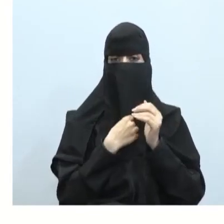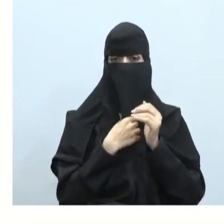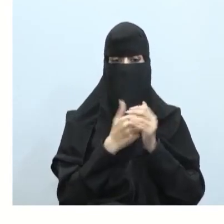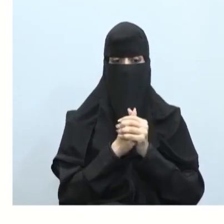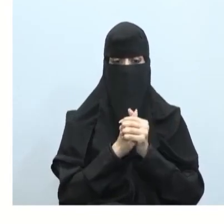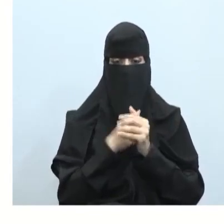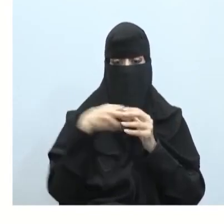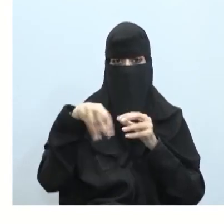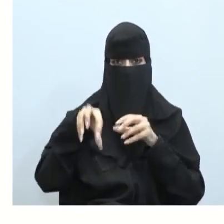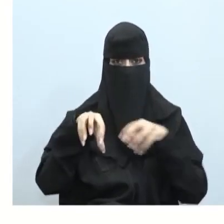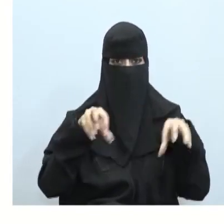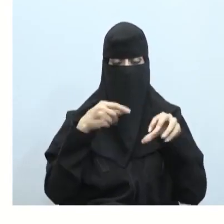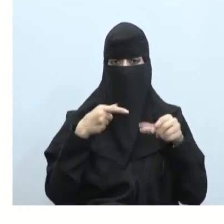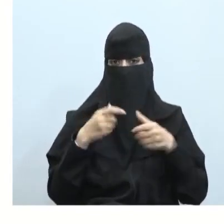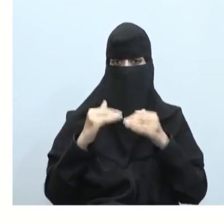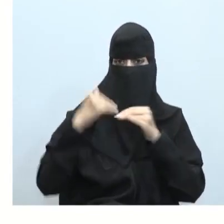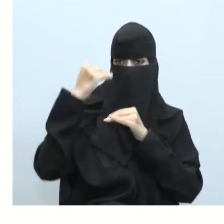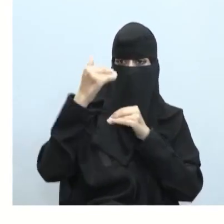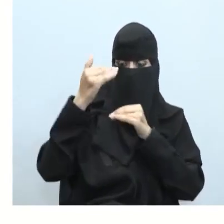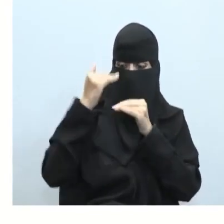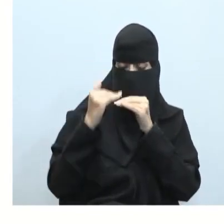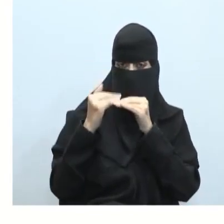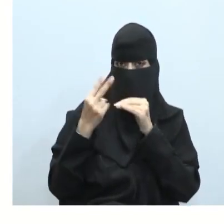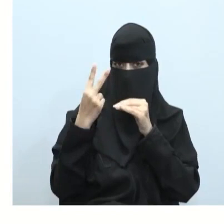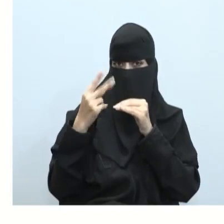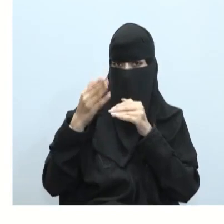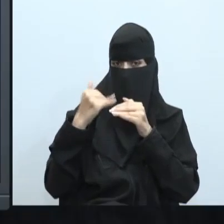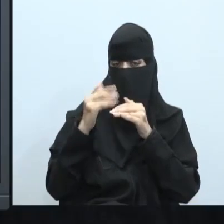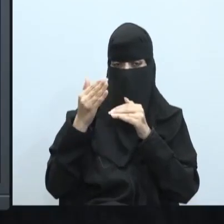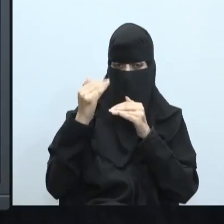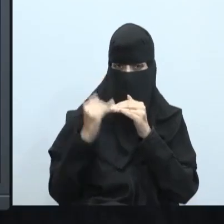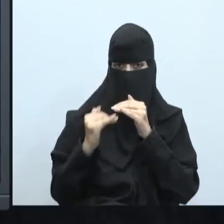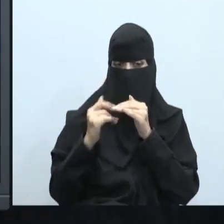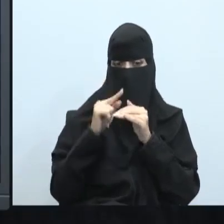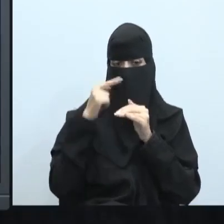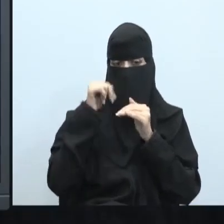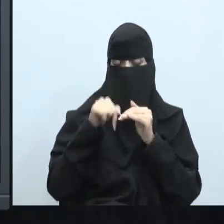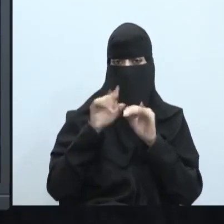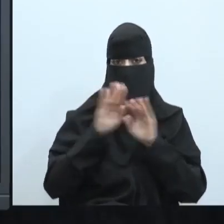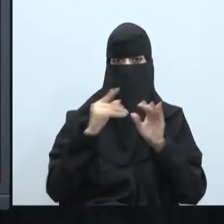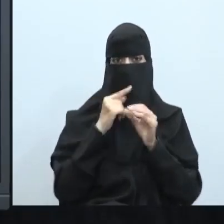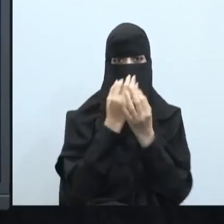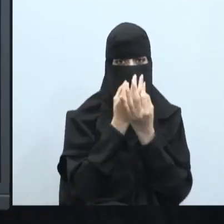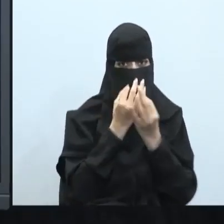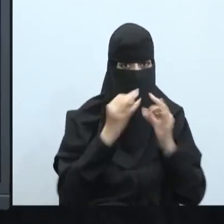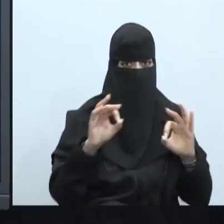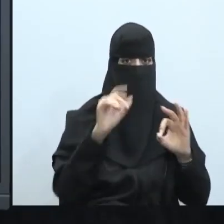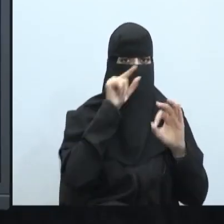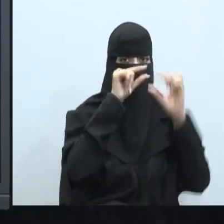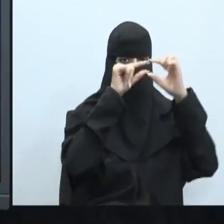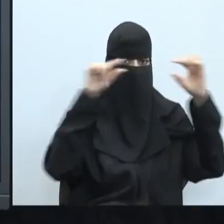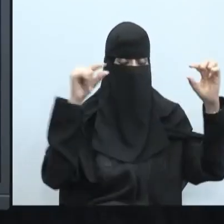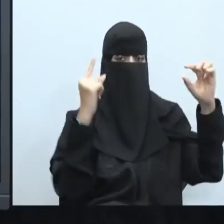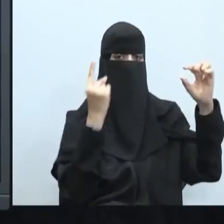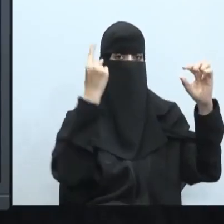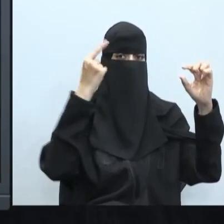مستقل لا يتجاوز الى السطر التالي لا يتجاوز الى السطر التالي حتى يتاكد من